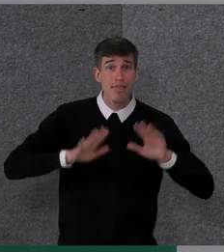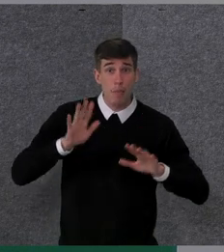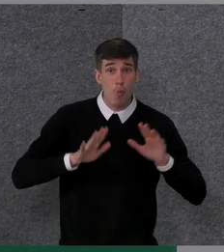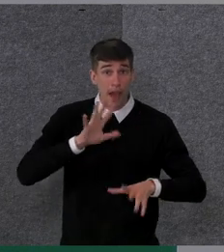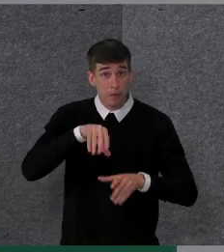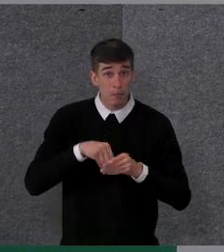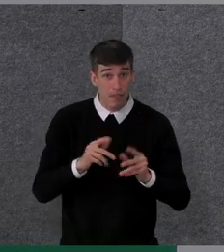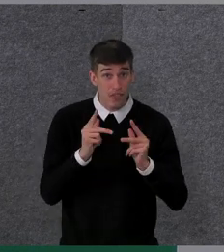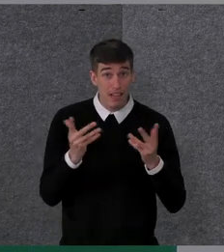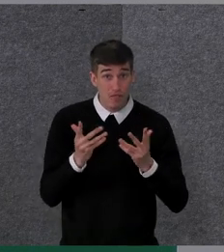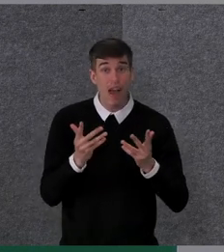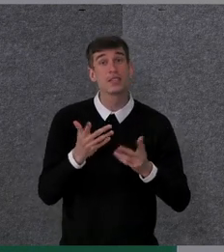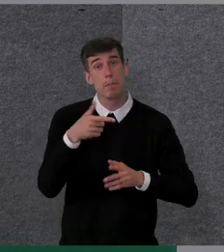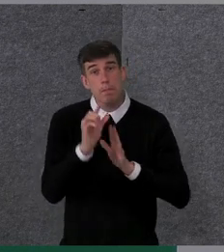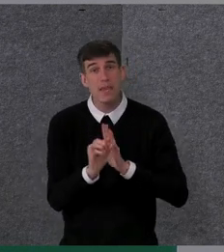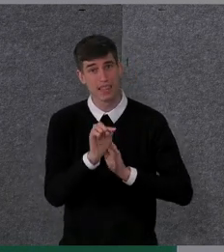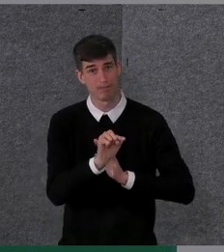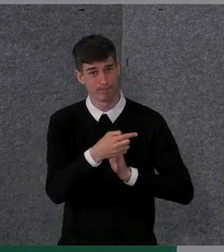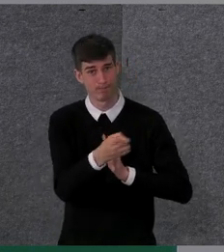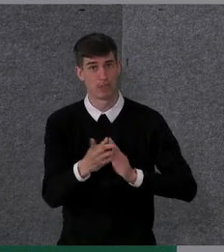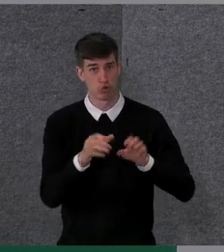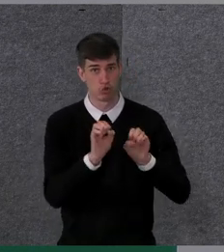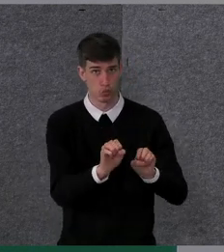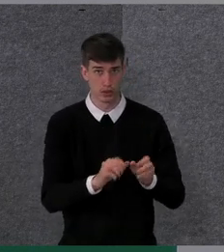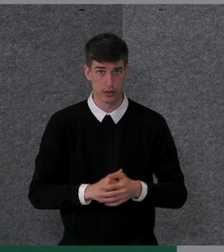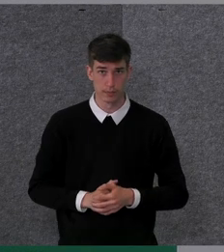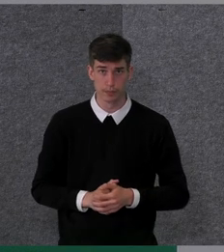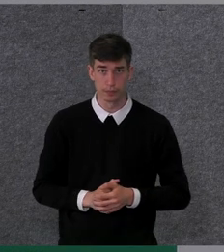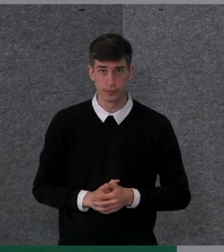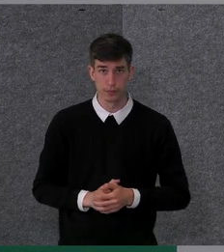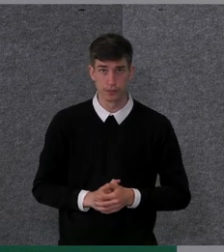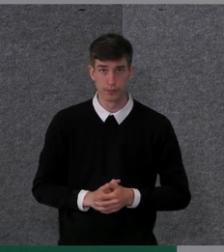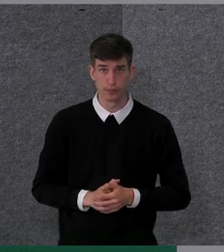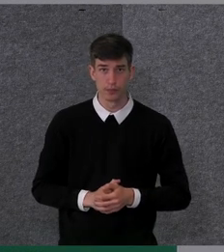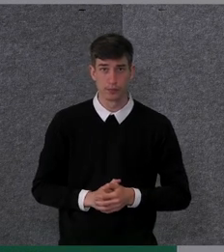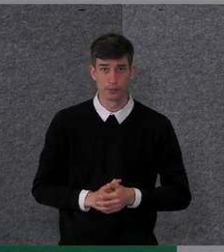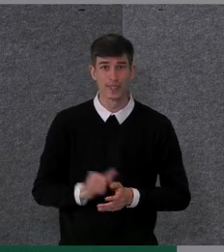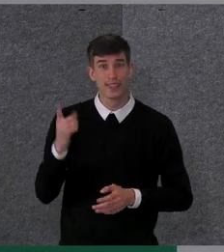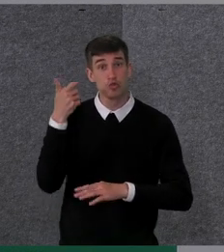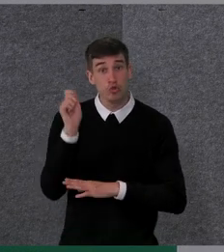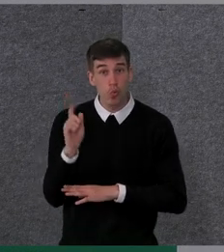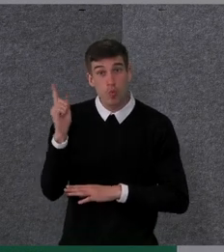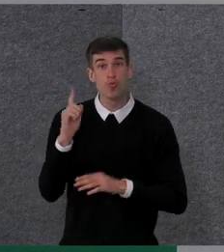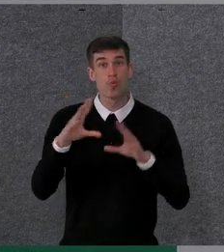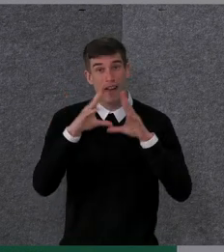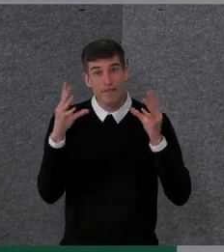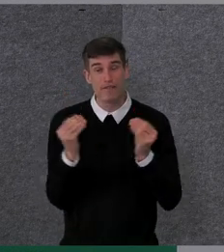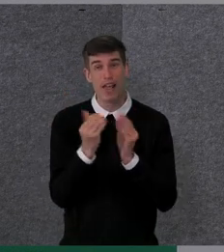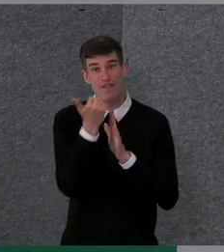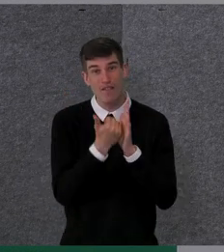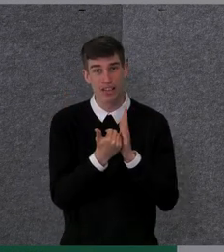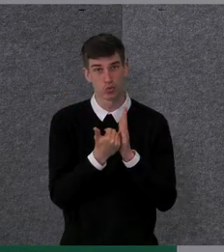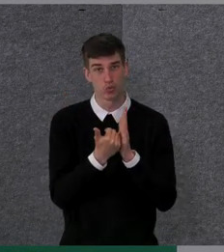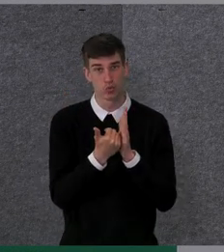sich daran, wie gut sie ihre Minderheiten schützt. Deswegen brauchen wir eine Studie, die die verfassungsfeindlichen Einstellungen